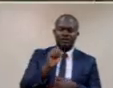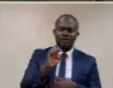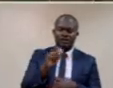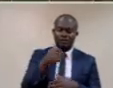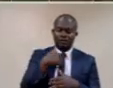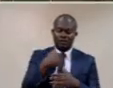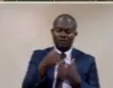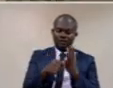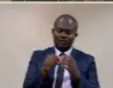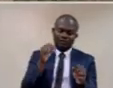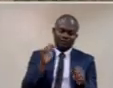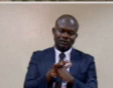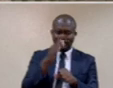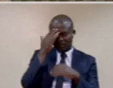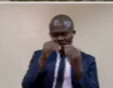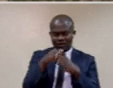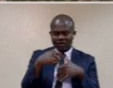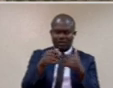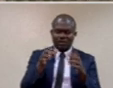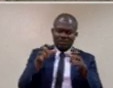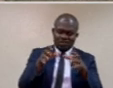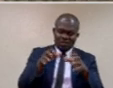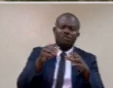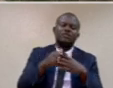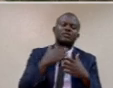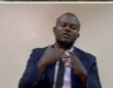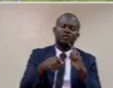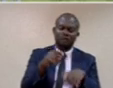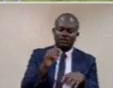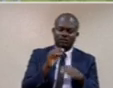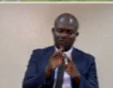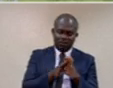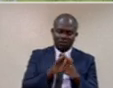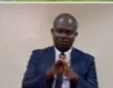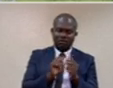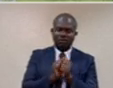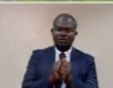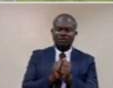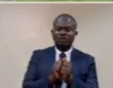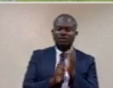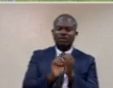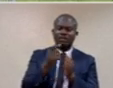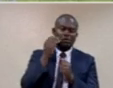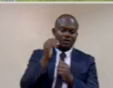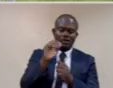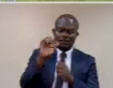bahuriye n'ingorane zikomeye kuko interahamwe zakomeje kubagabaho ibitero zibicamo urusorongo. Cyakora ngo tariki ya mbere